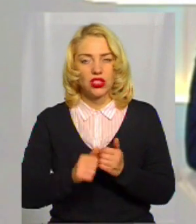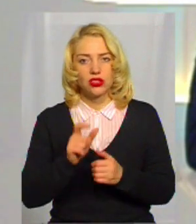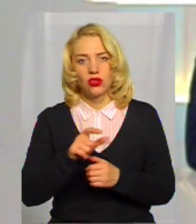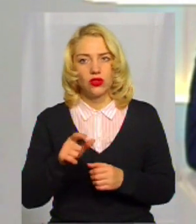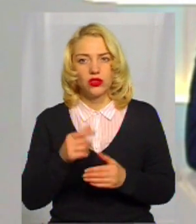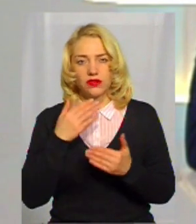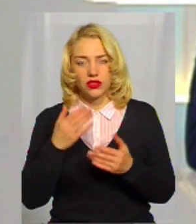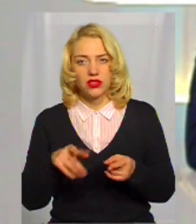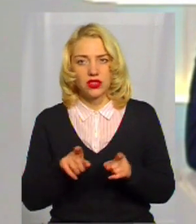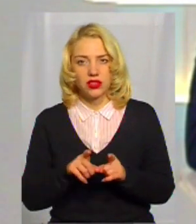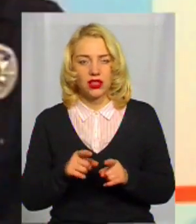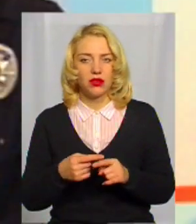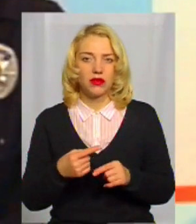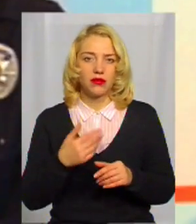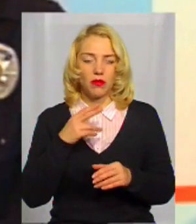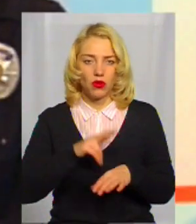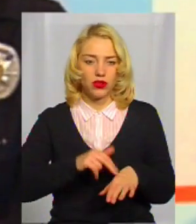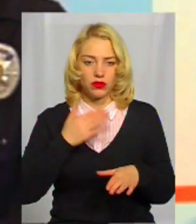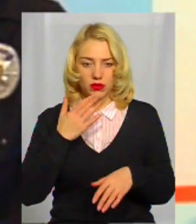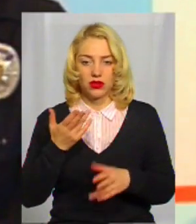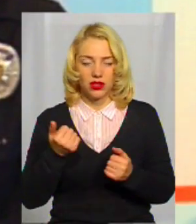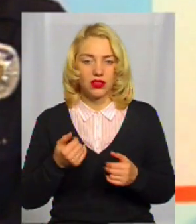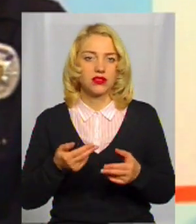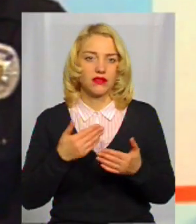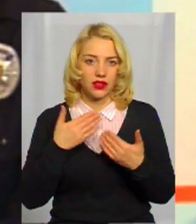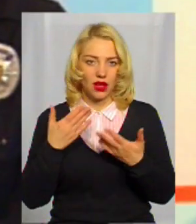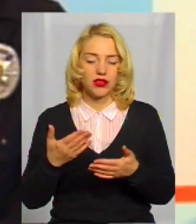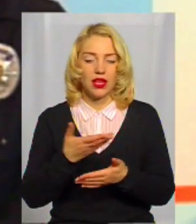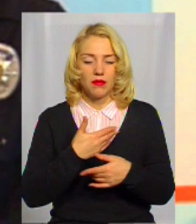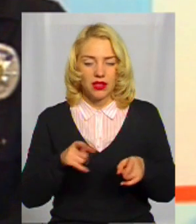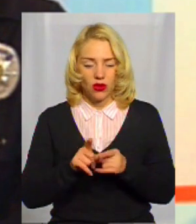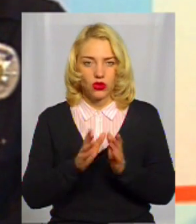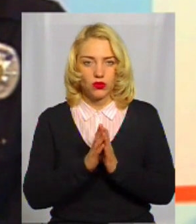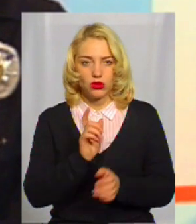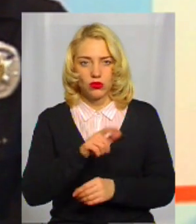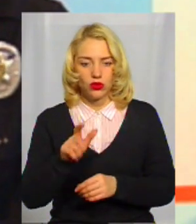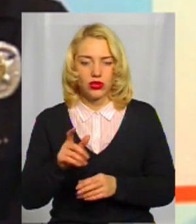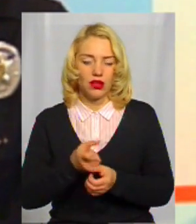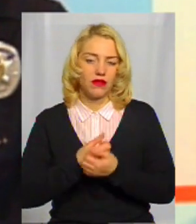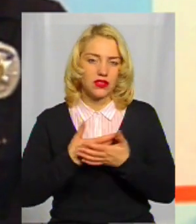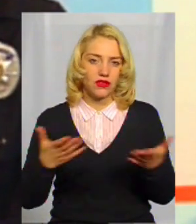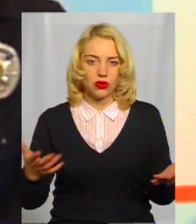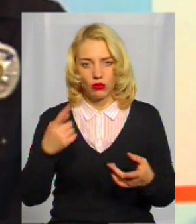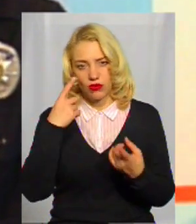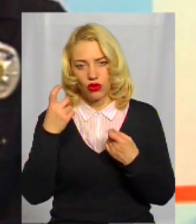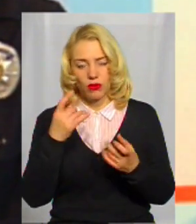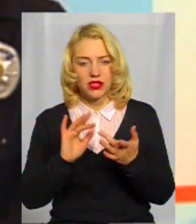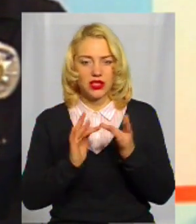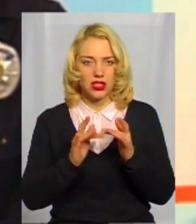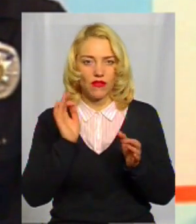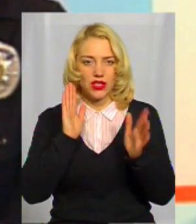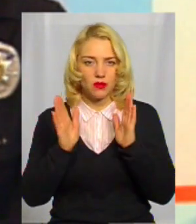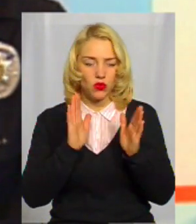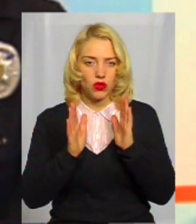відео до поліції? Так, звичайно, часто звертаються, і ми звертаємося до людей, часто висвітлюємо інформацію в інтернет-мережі Facebook